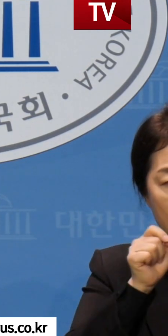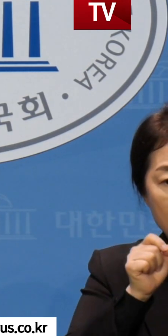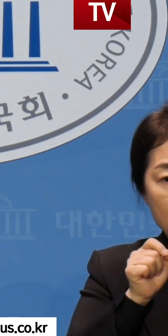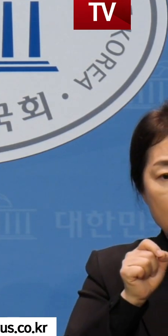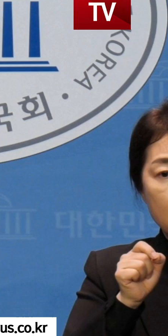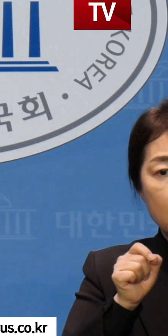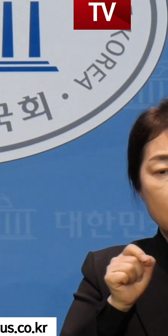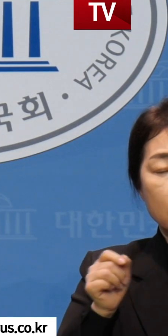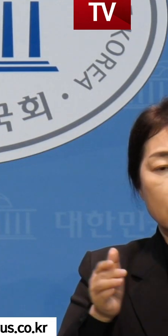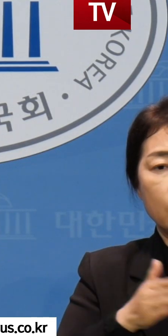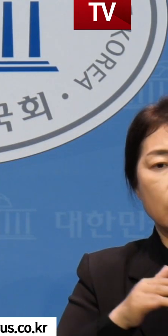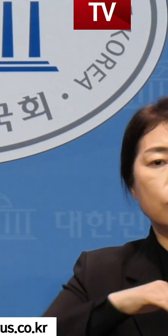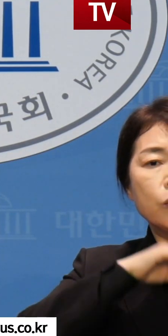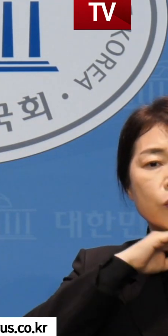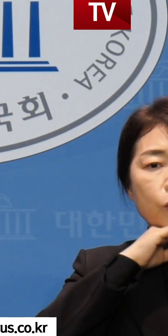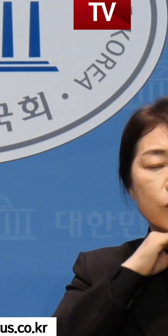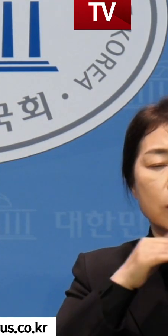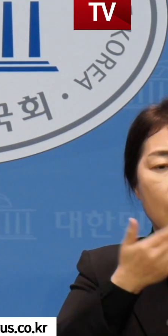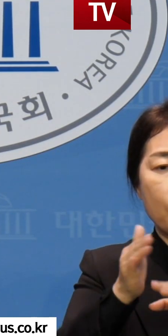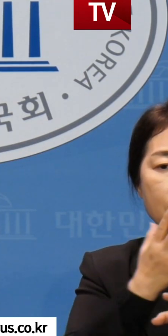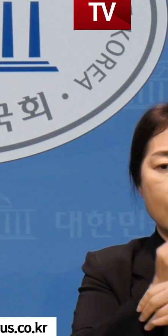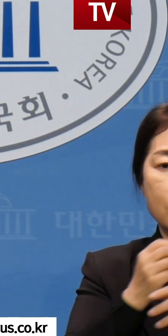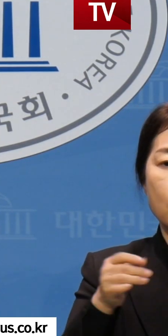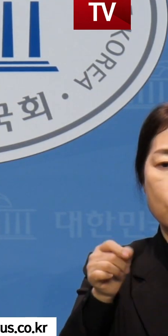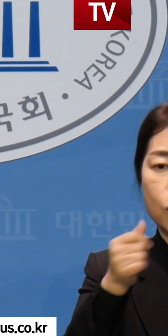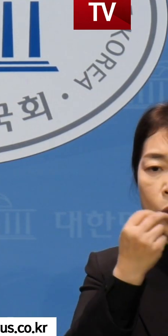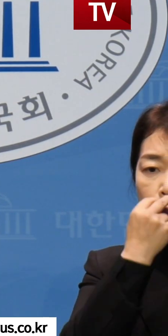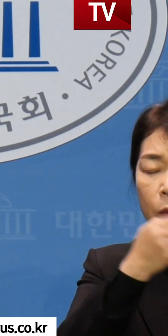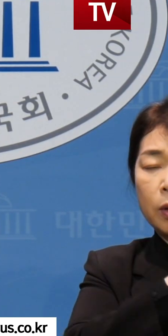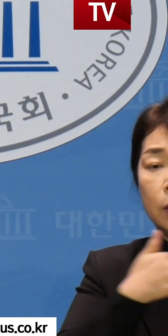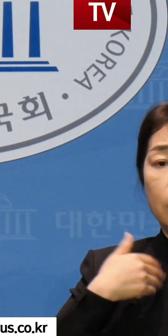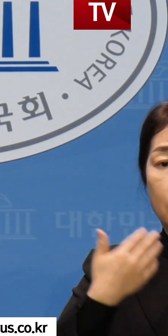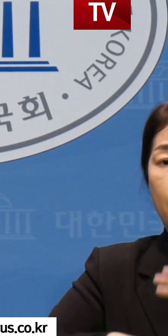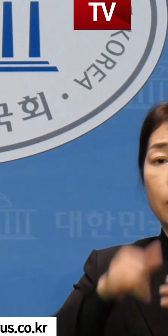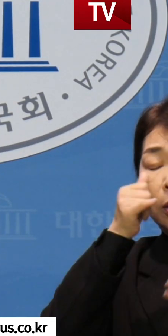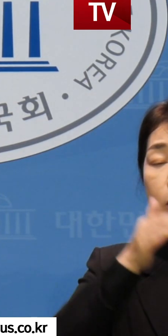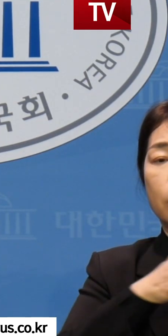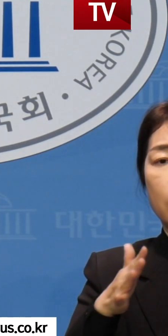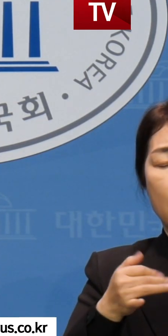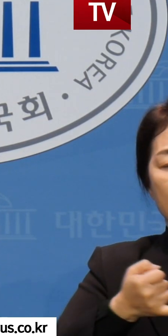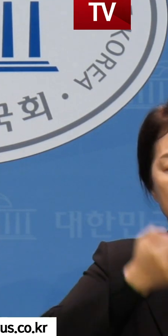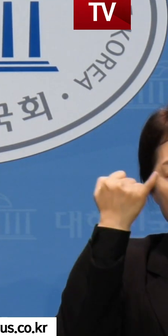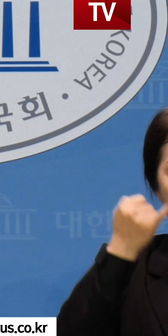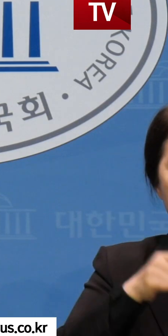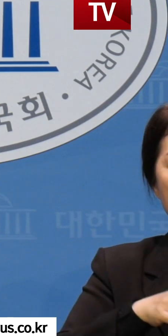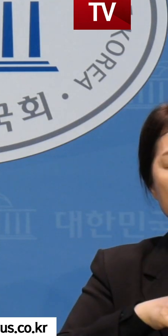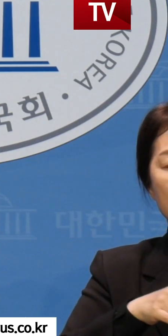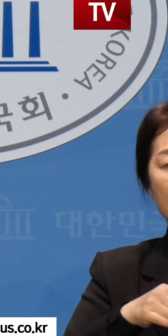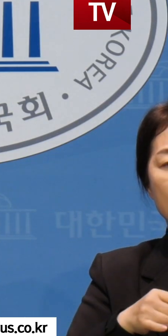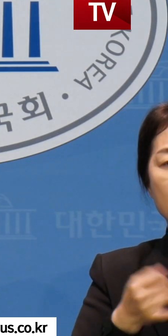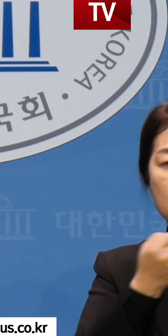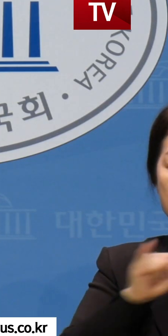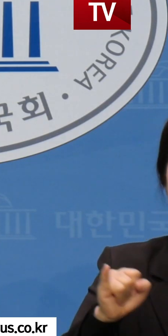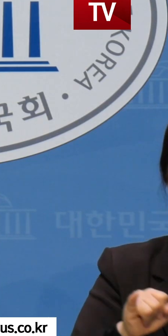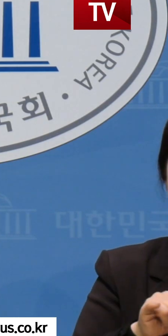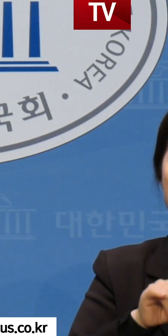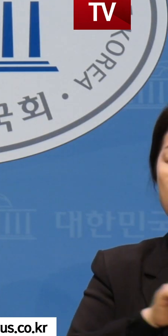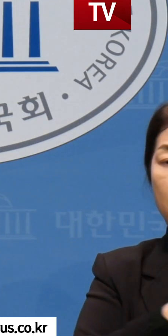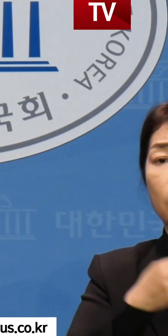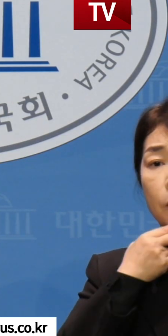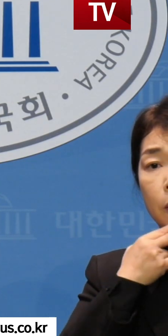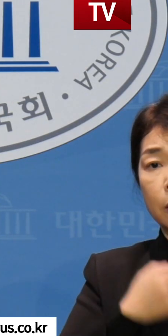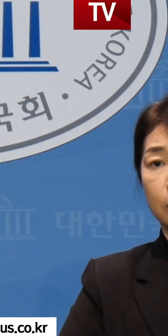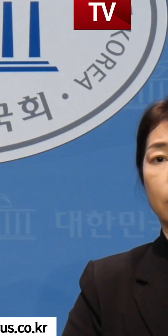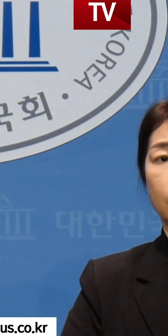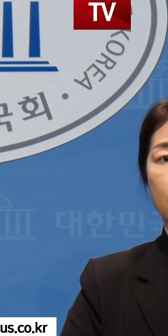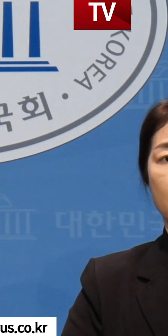뿐입니다. 정부의 지원 정책은 금년 말 또는 내년 초 금리 인하 및 부동산 시장 회복 기대 아래